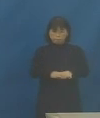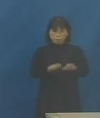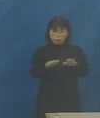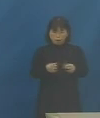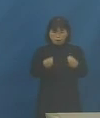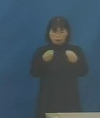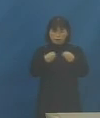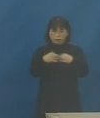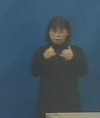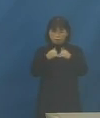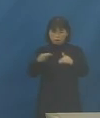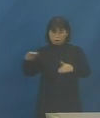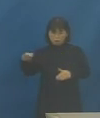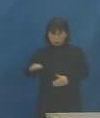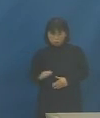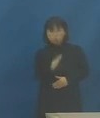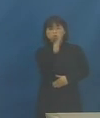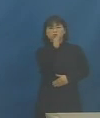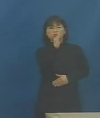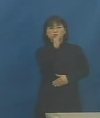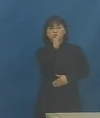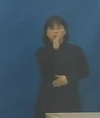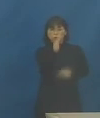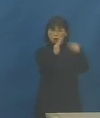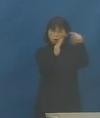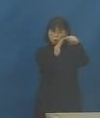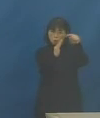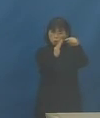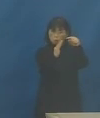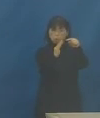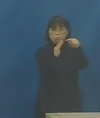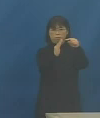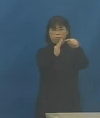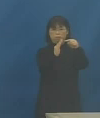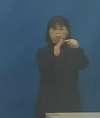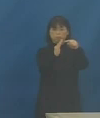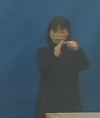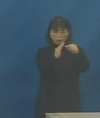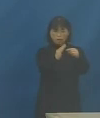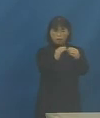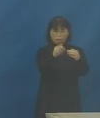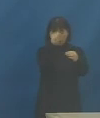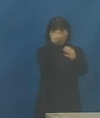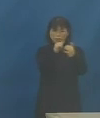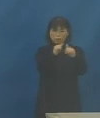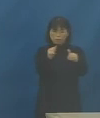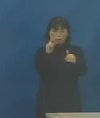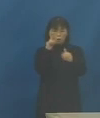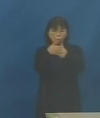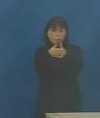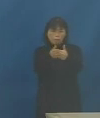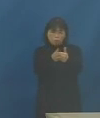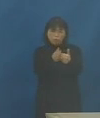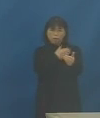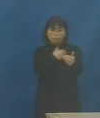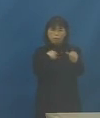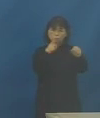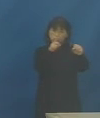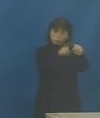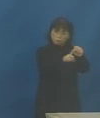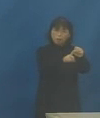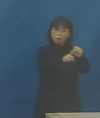のでこの山が上がったときに大切なその患者さんの御守りということができるように患者さんが